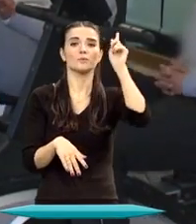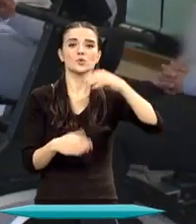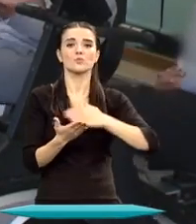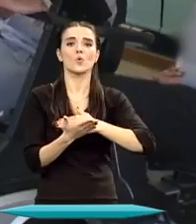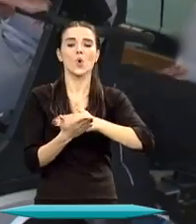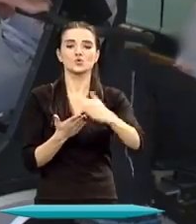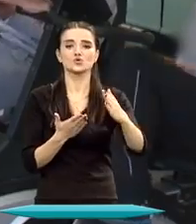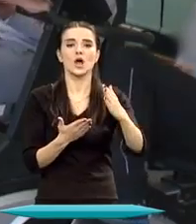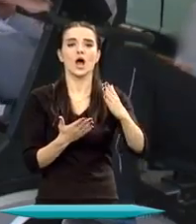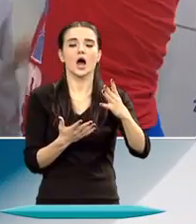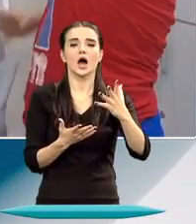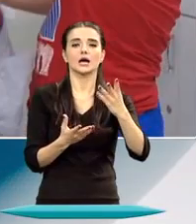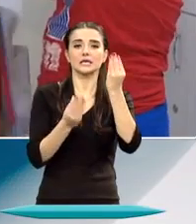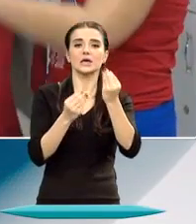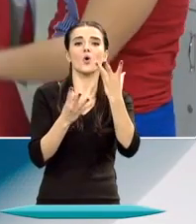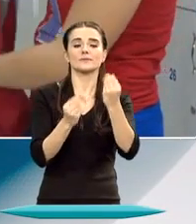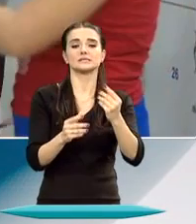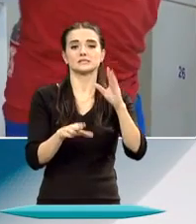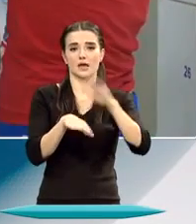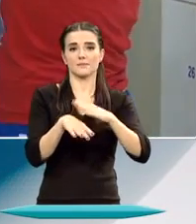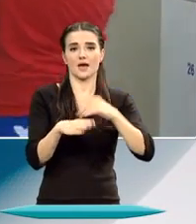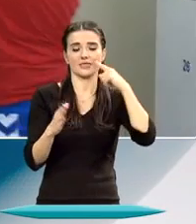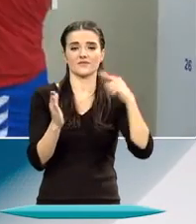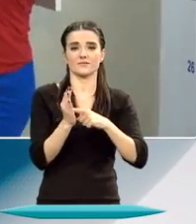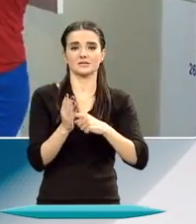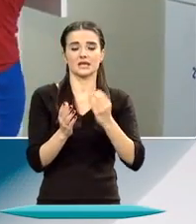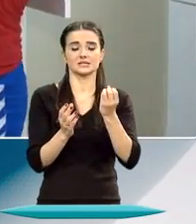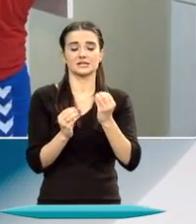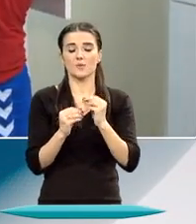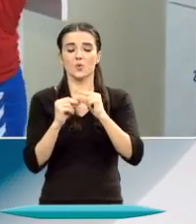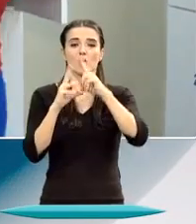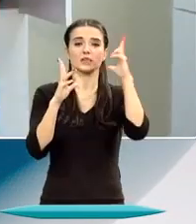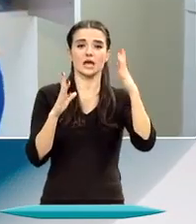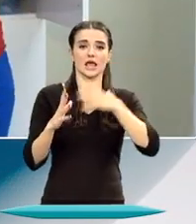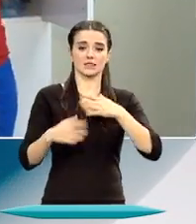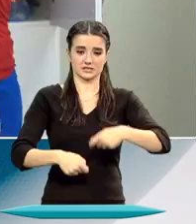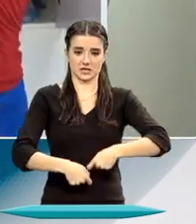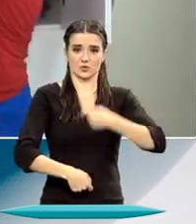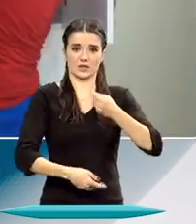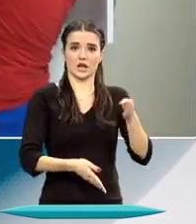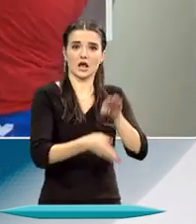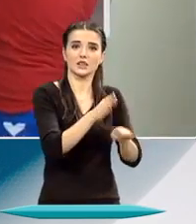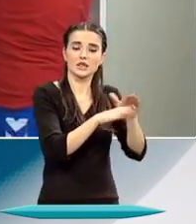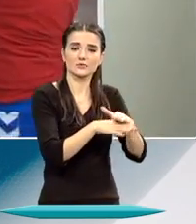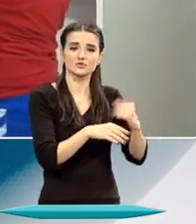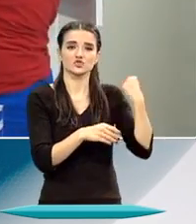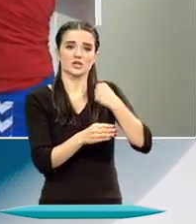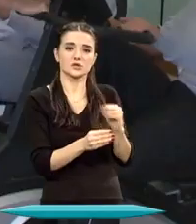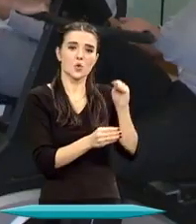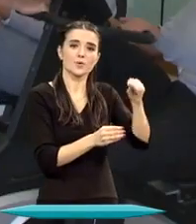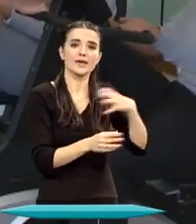verimli bir şekilde geçirmesini sağlamak. Sabah kalkan bir sporcunun kalktıktan sonra eşofmanlarını katlayıp çantasına